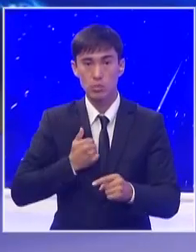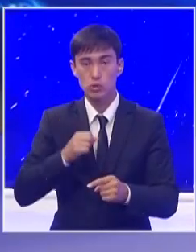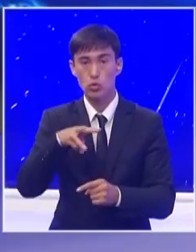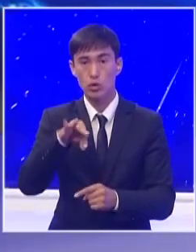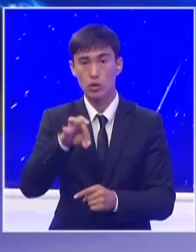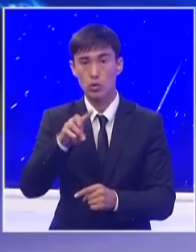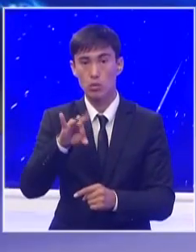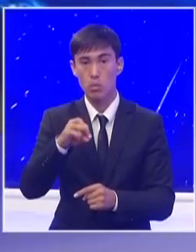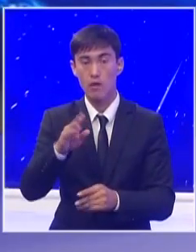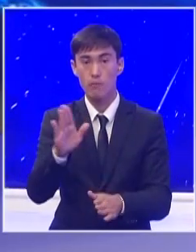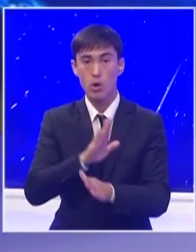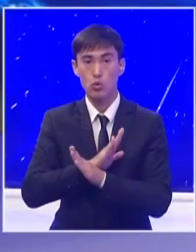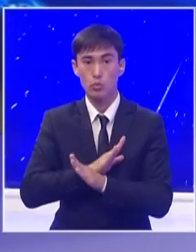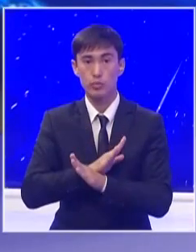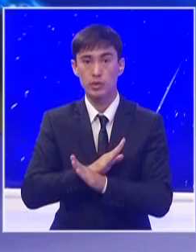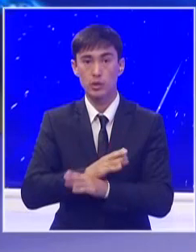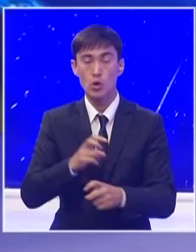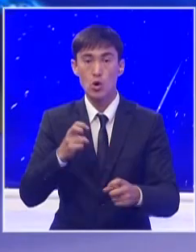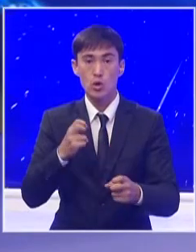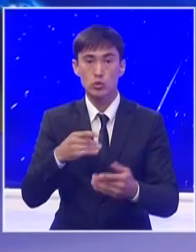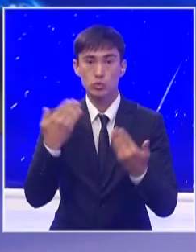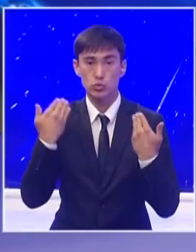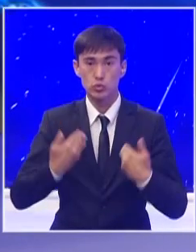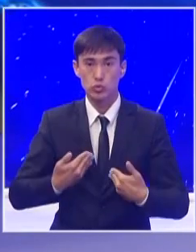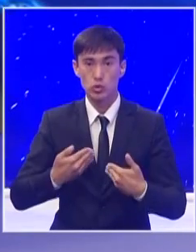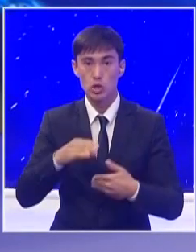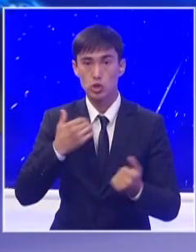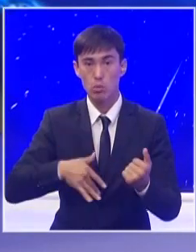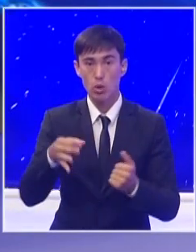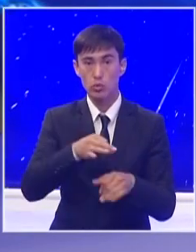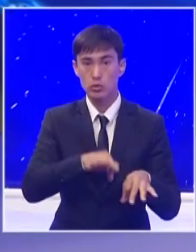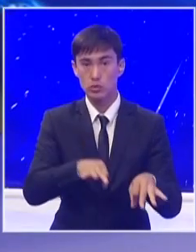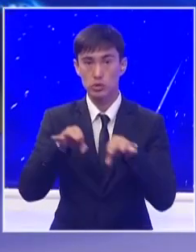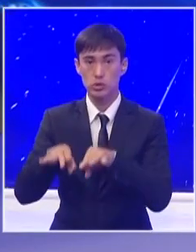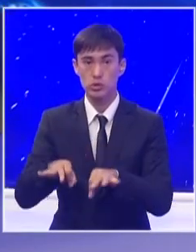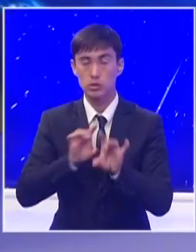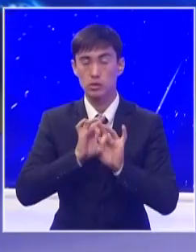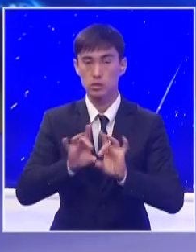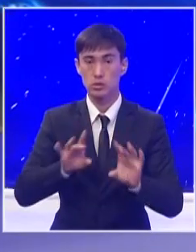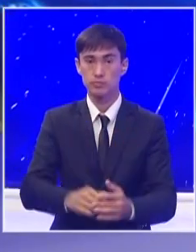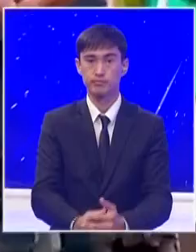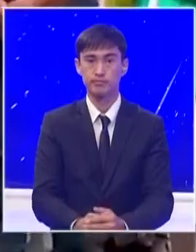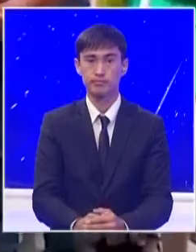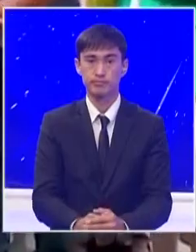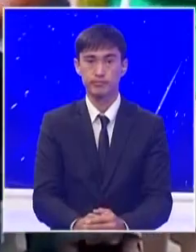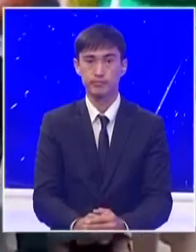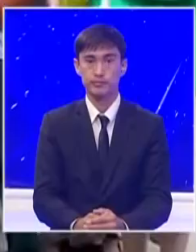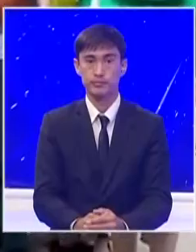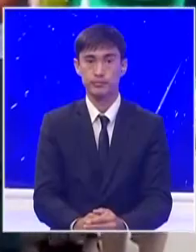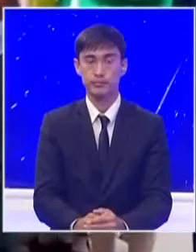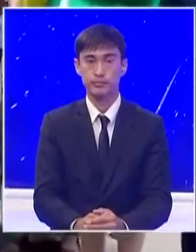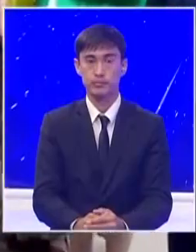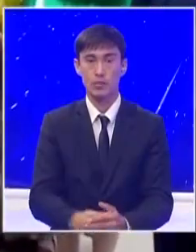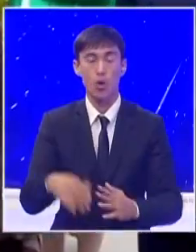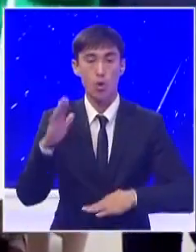болатын. Марқұмның сүйегі Жамбыл ауданы Мыңдаев ауылына жеткізілді. Толығырақ келесі сюжеттен көрейік. Торыққан